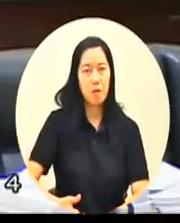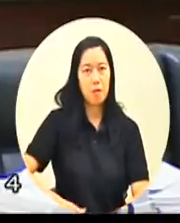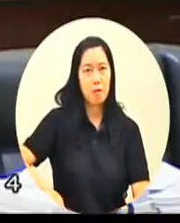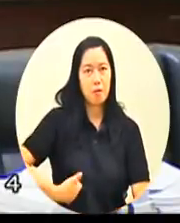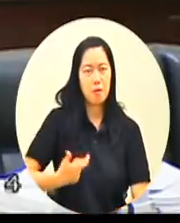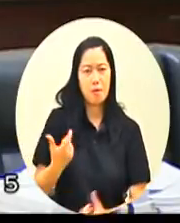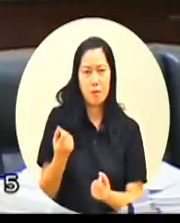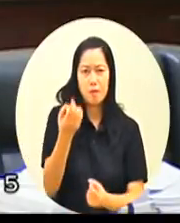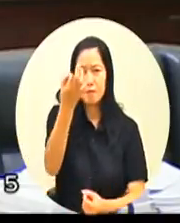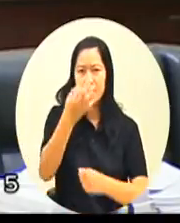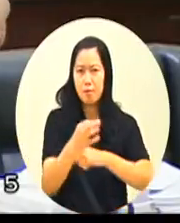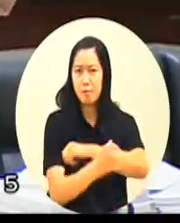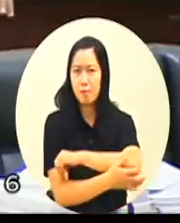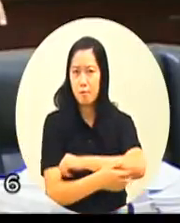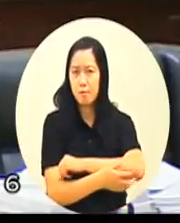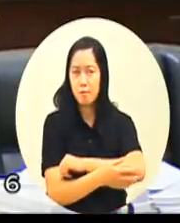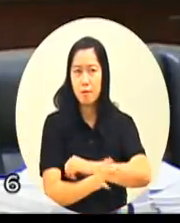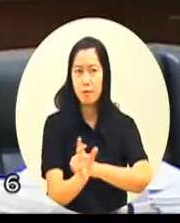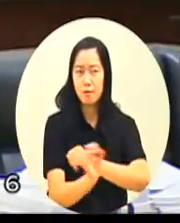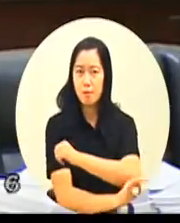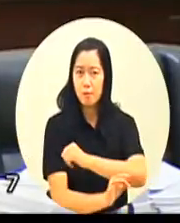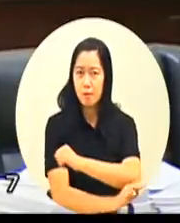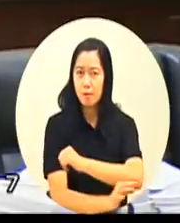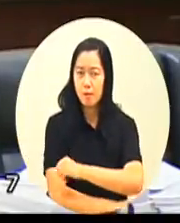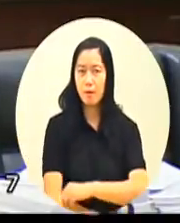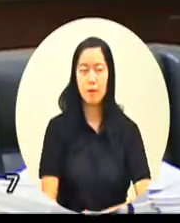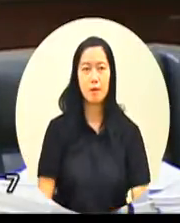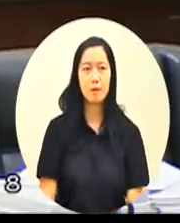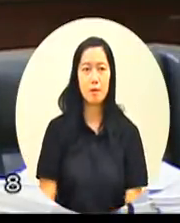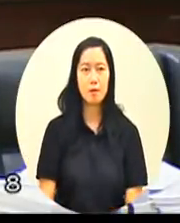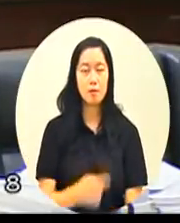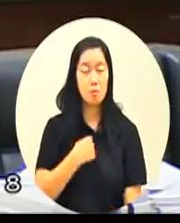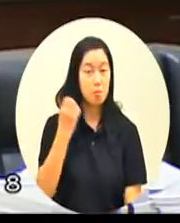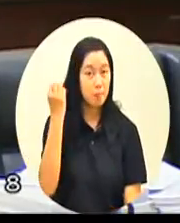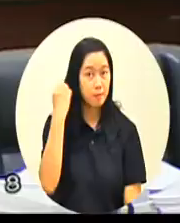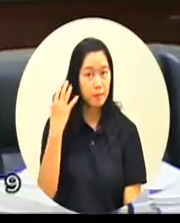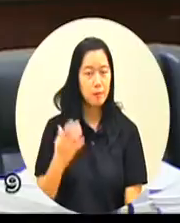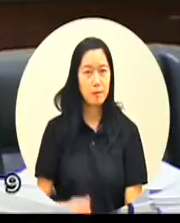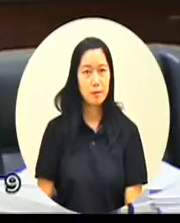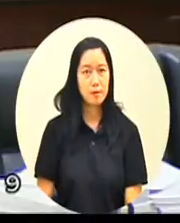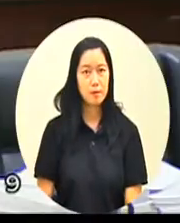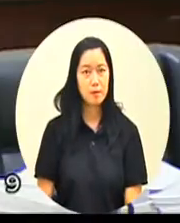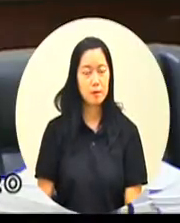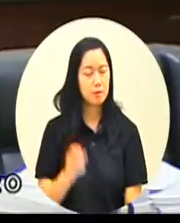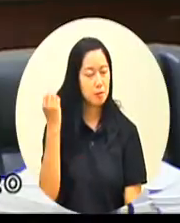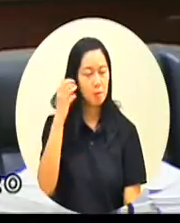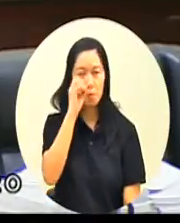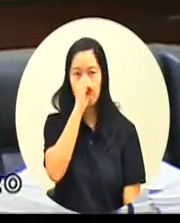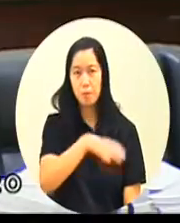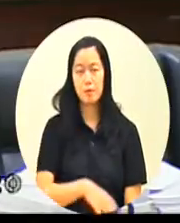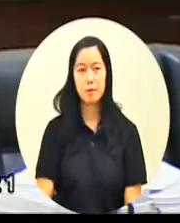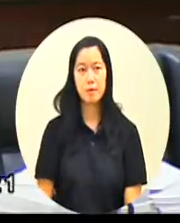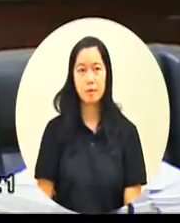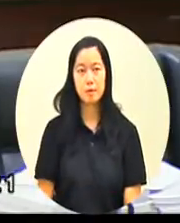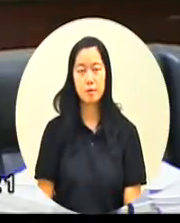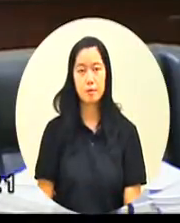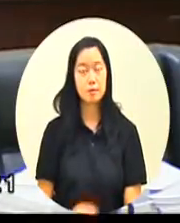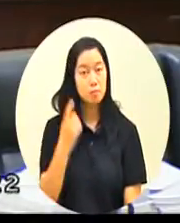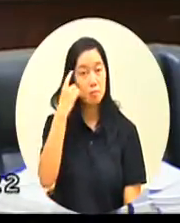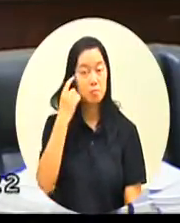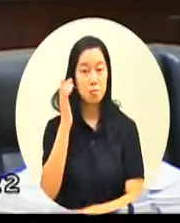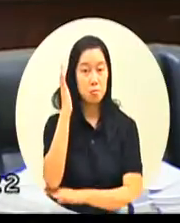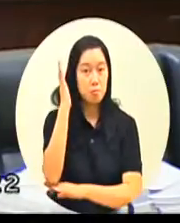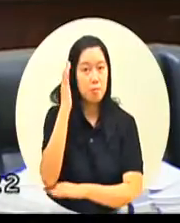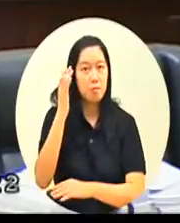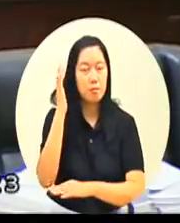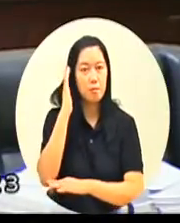的这样的一个政府的行为，我觉得听起来是有一点很不好。那我想一个政府单位当完